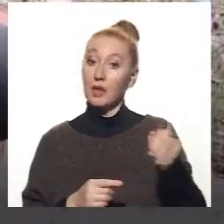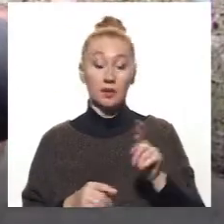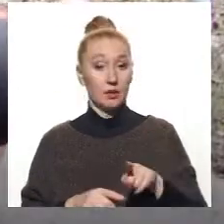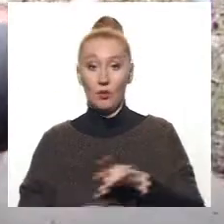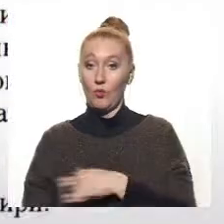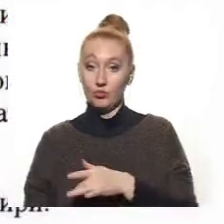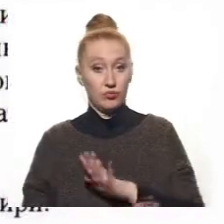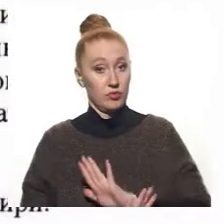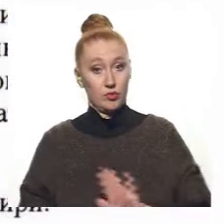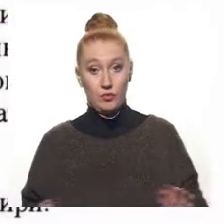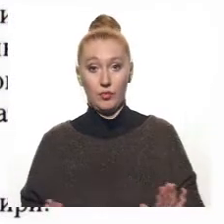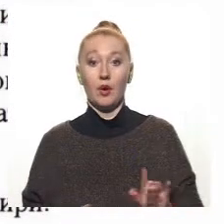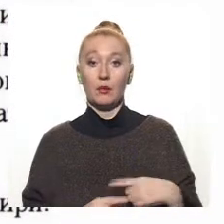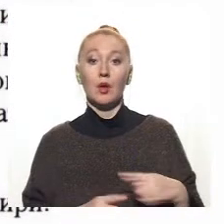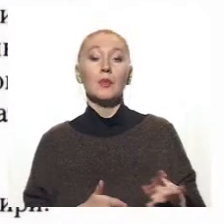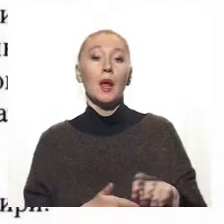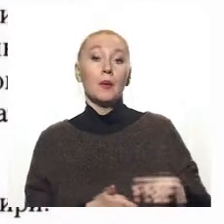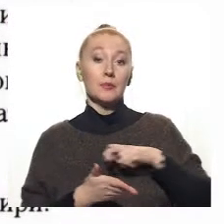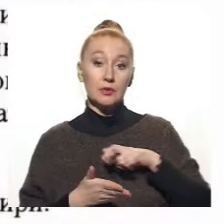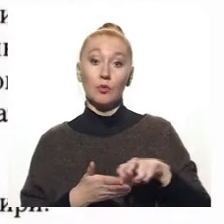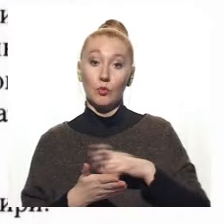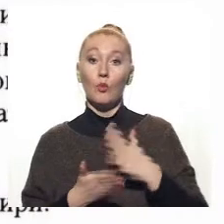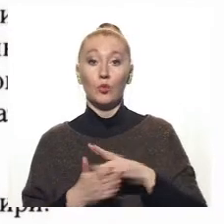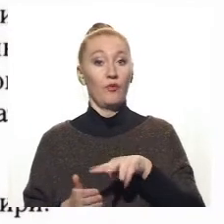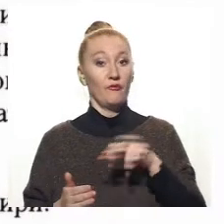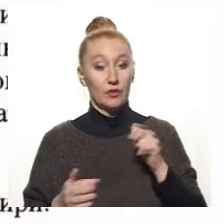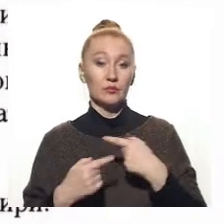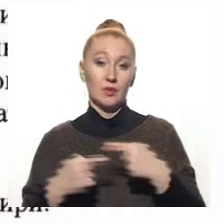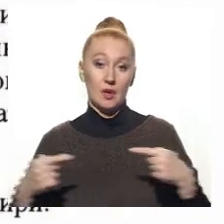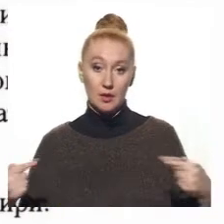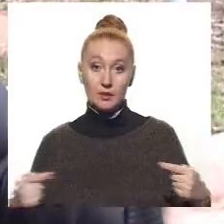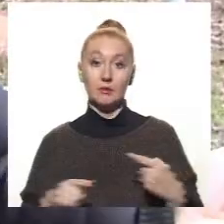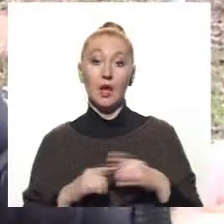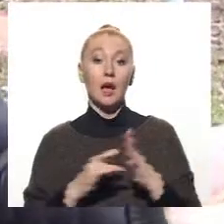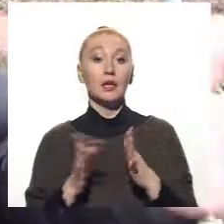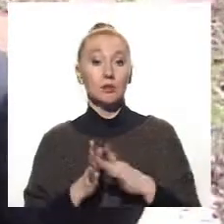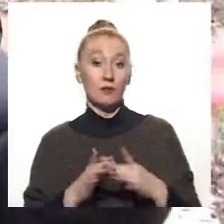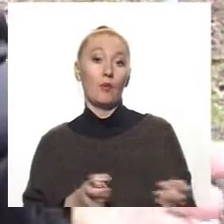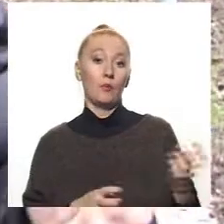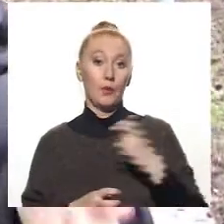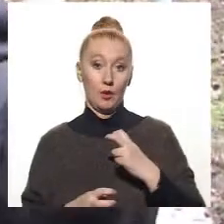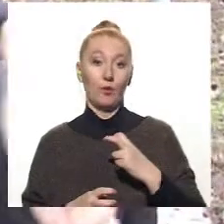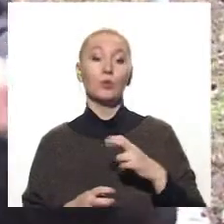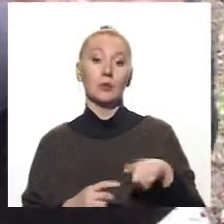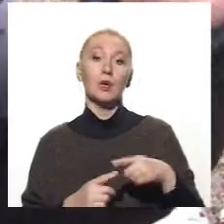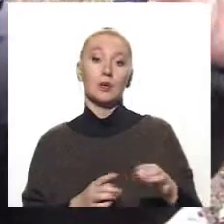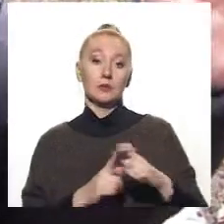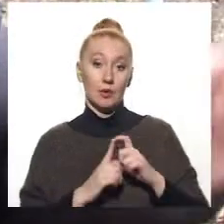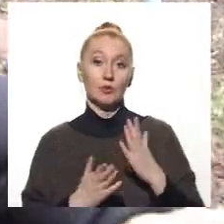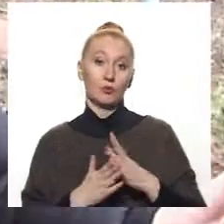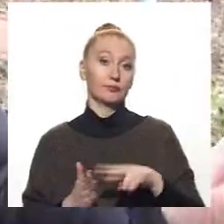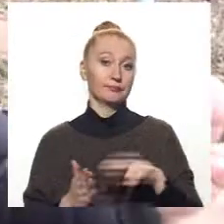послуги не буду. Вона надсилала мені листи, що ми тебе відключимо і таке інше. І на Різдво приходить і каже, ми тебе зараз той.